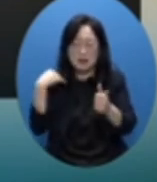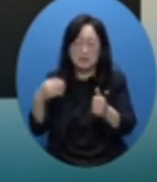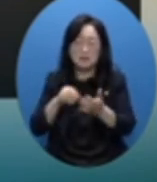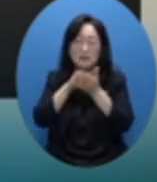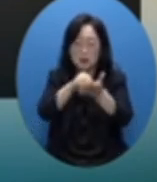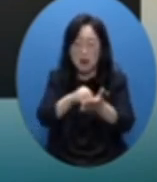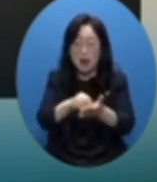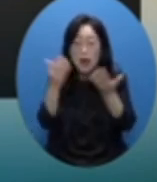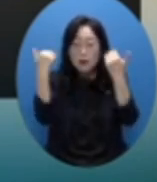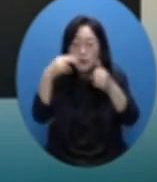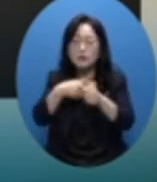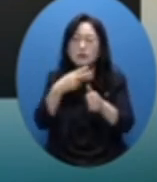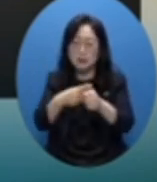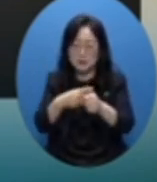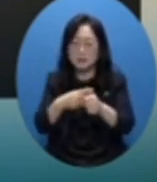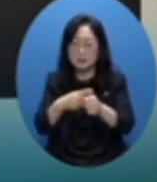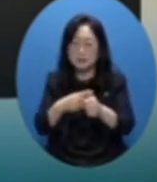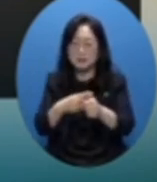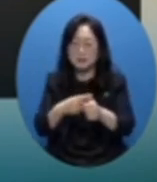인데